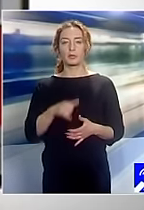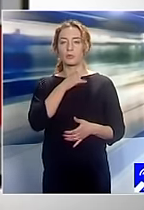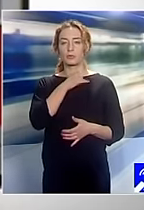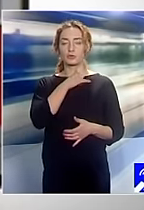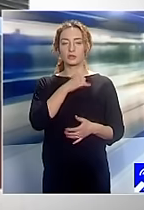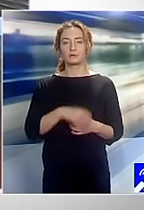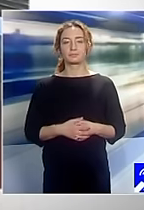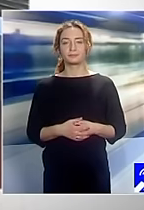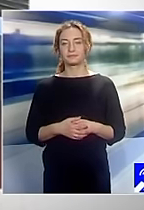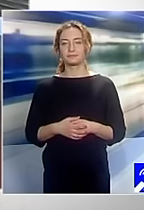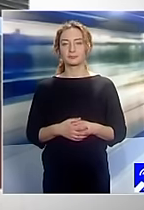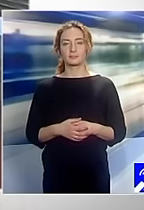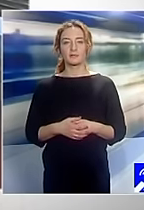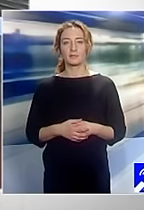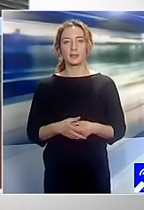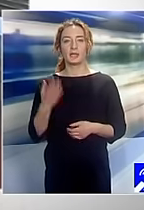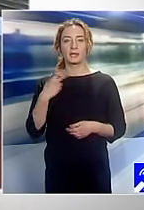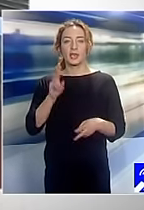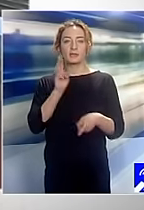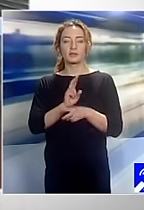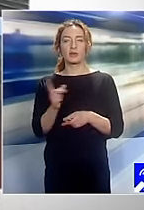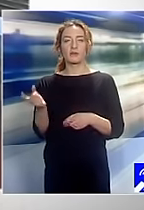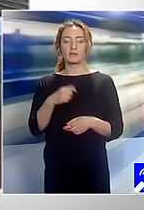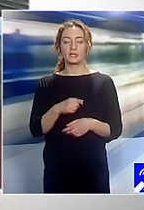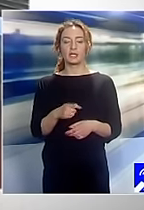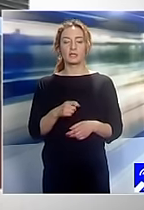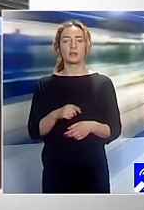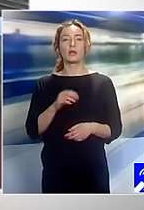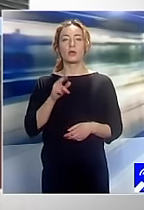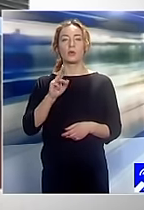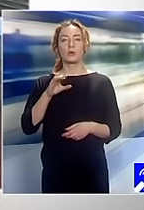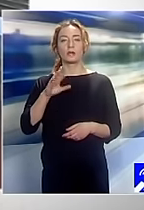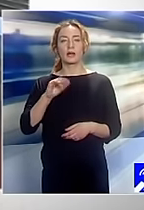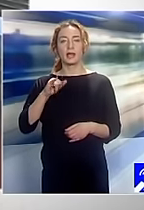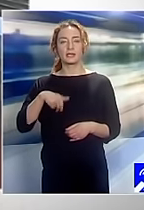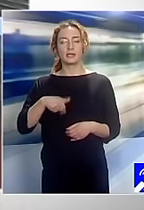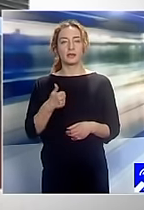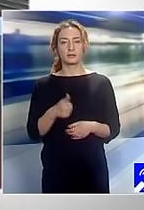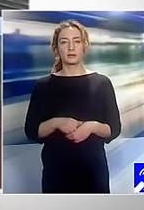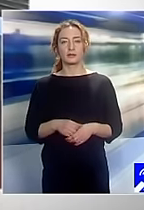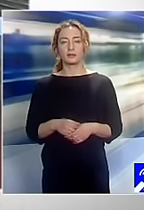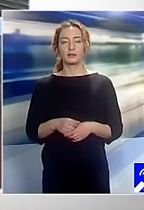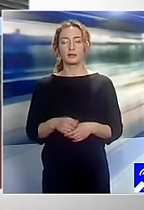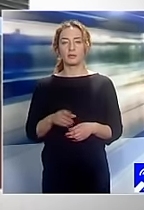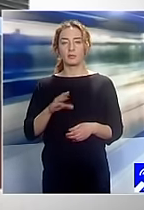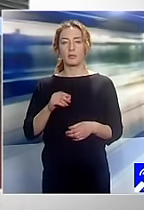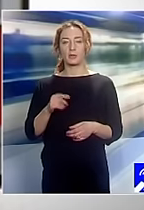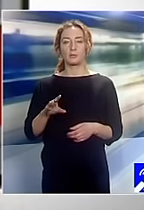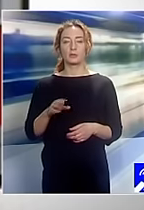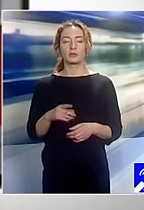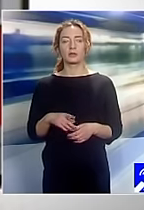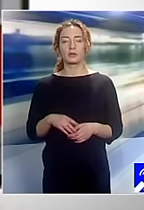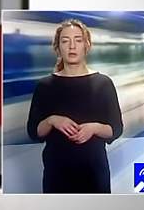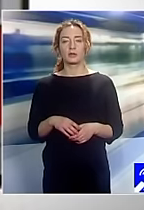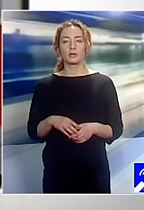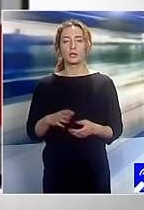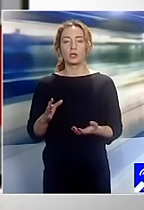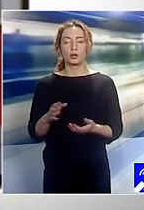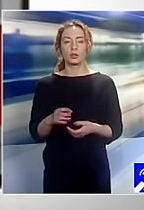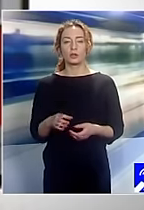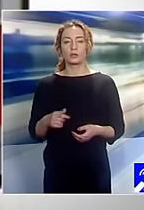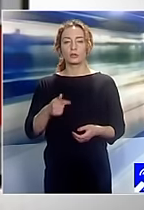Exact. Era atenționarea că vine din Ucraina. Exact. Și erau deja primele cazuri. Exact. Mai mult de atât, norocul nostru că